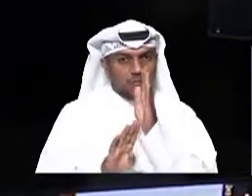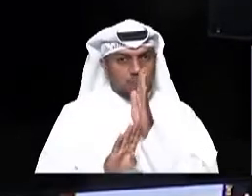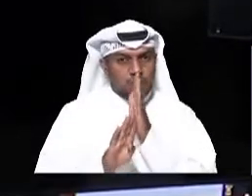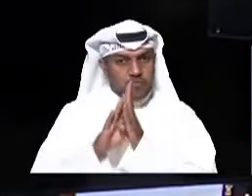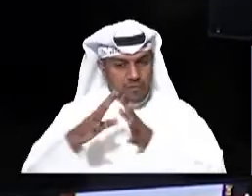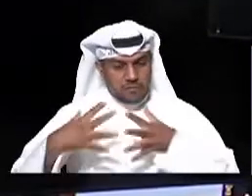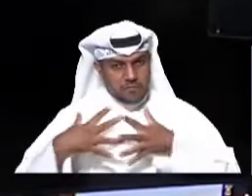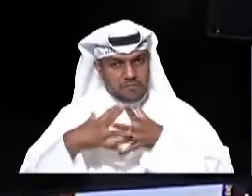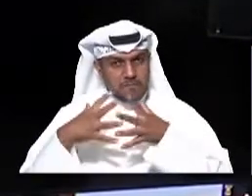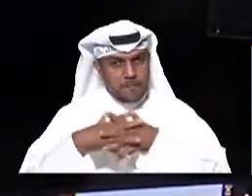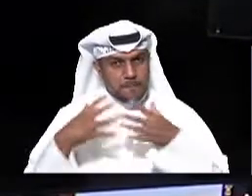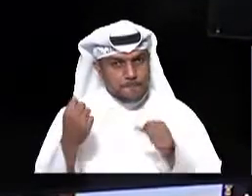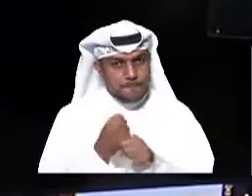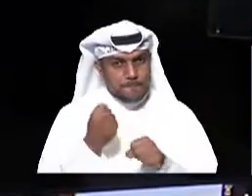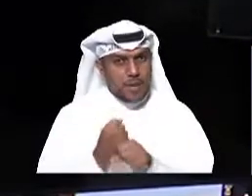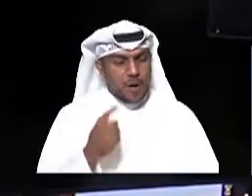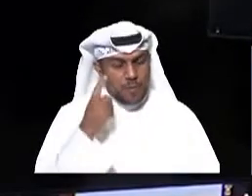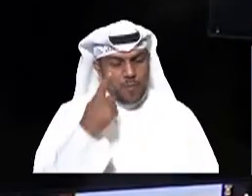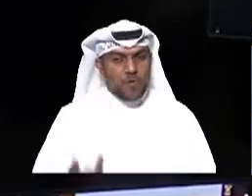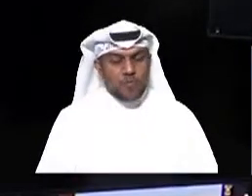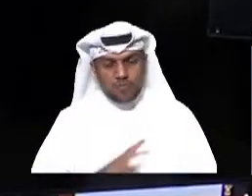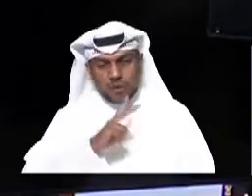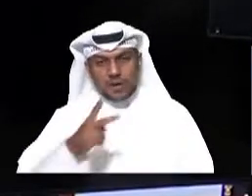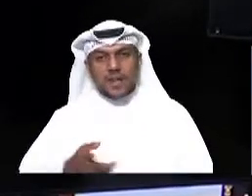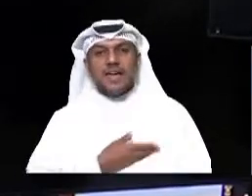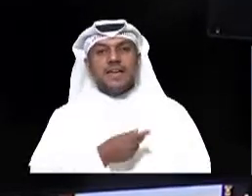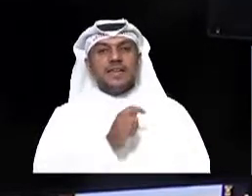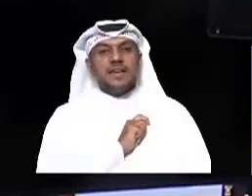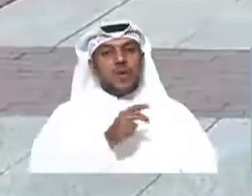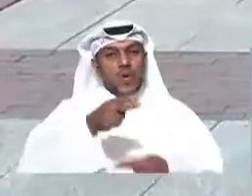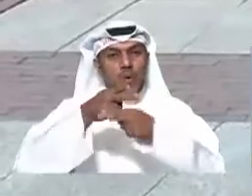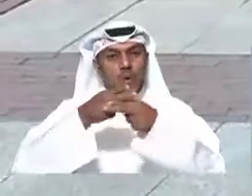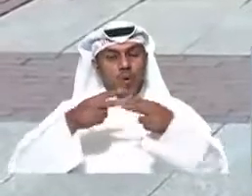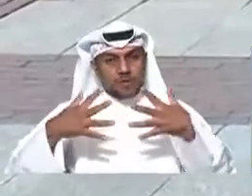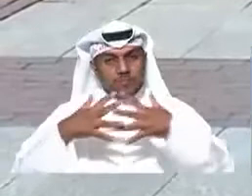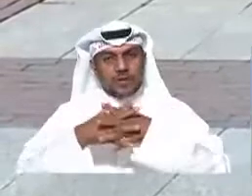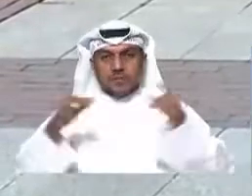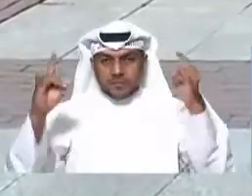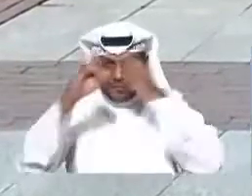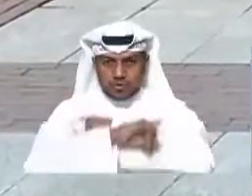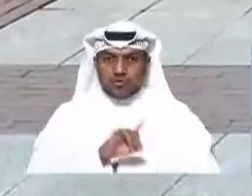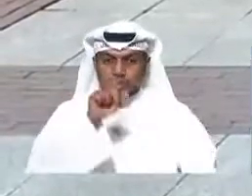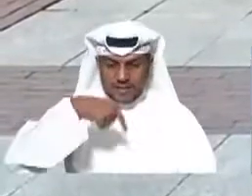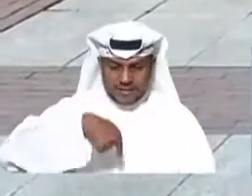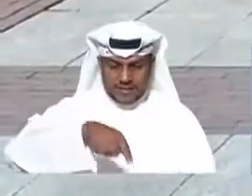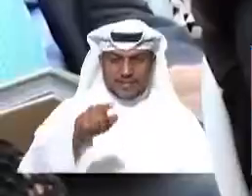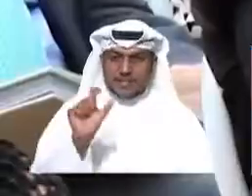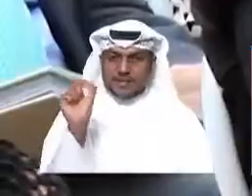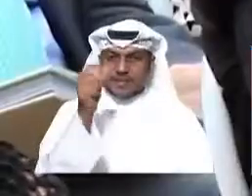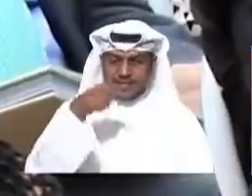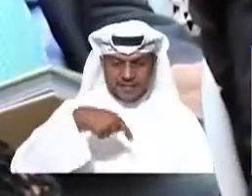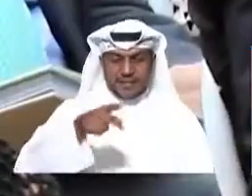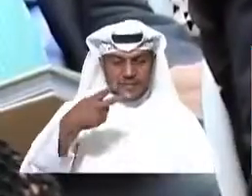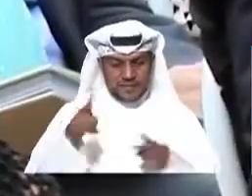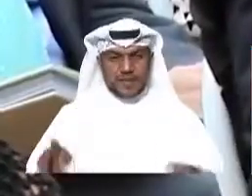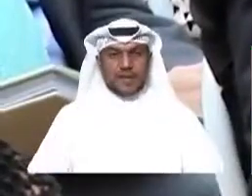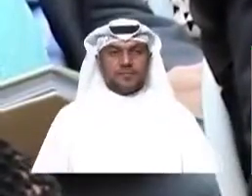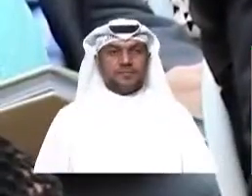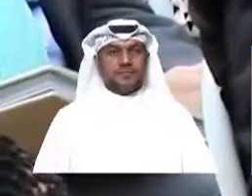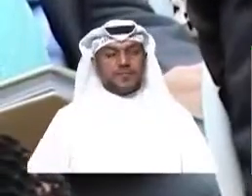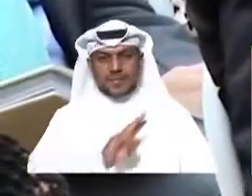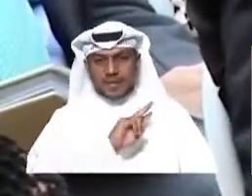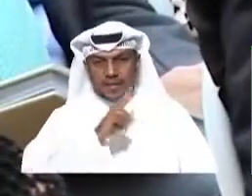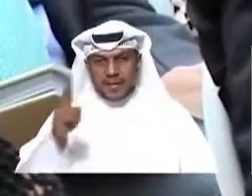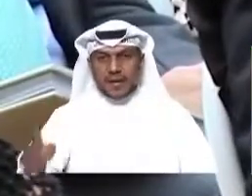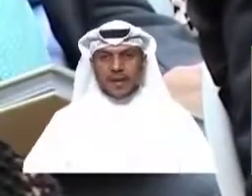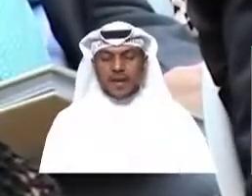مناحي أو تشعباتها بين البلدين. وستضيف الاتفاقية 17 وجهة جديدة إلى